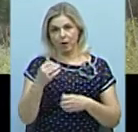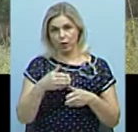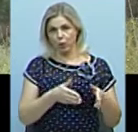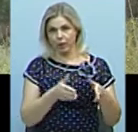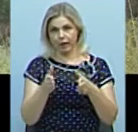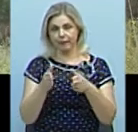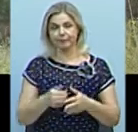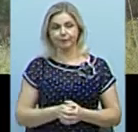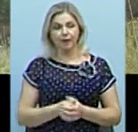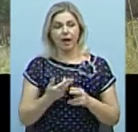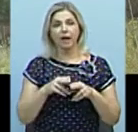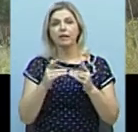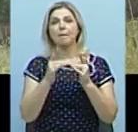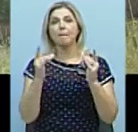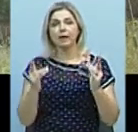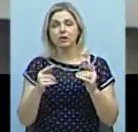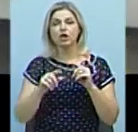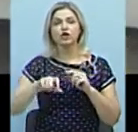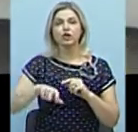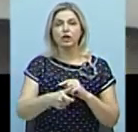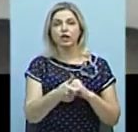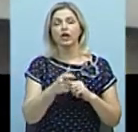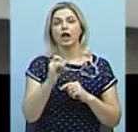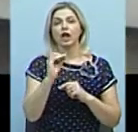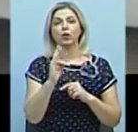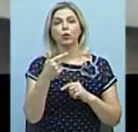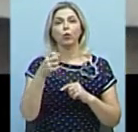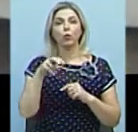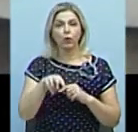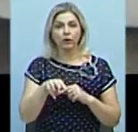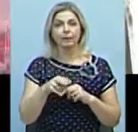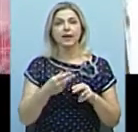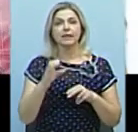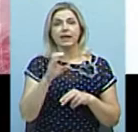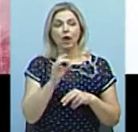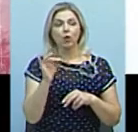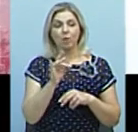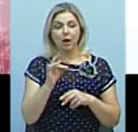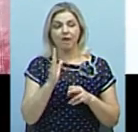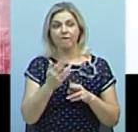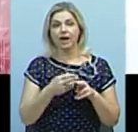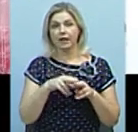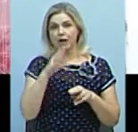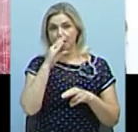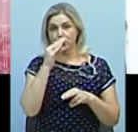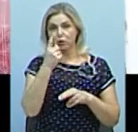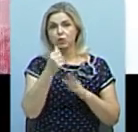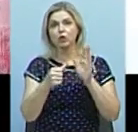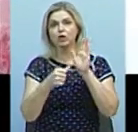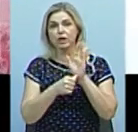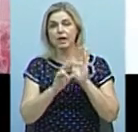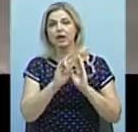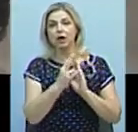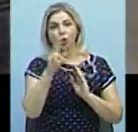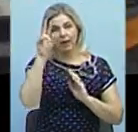Це міст через річку Інгул. Він – частина траси Одеса-Мелітополь-Новоазовськ. Сергій Романов, водій маршрутки номер 106,